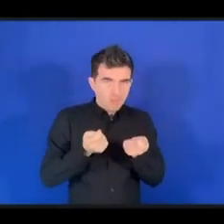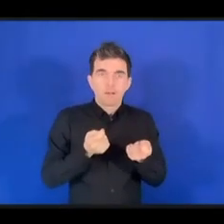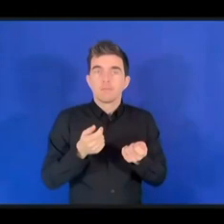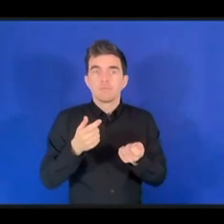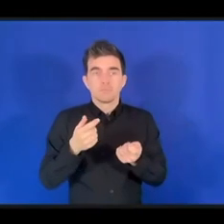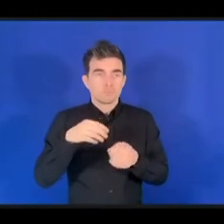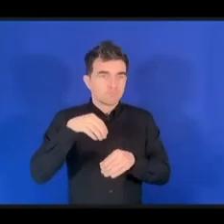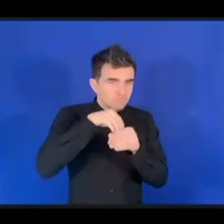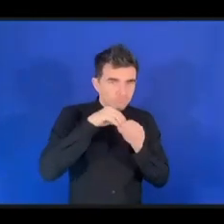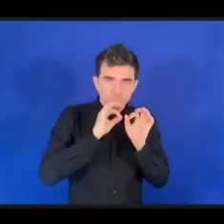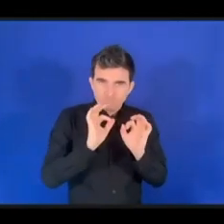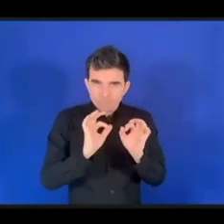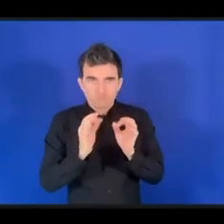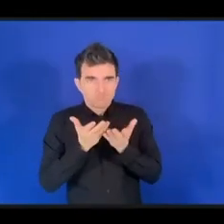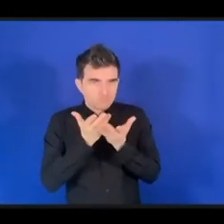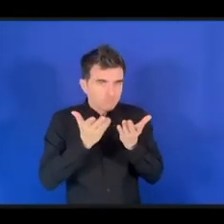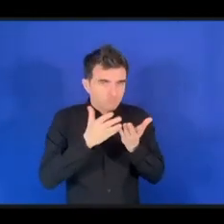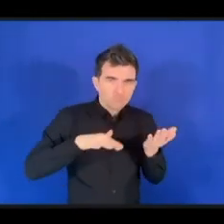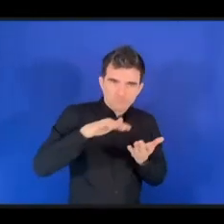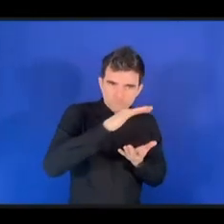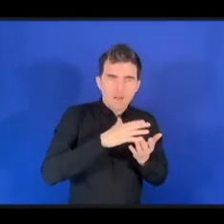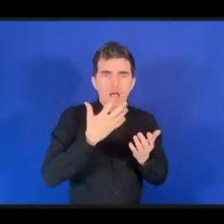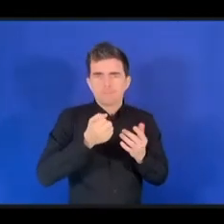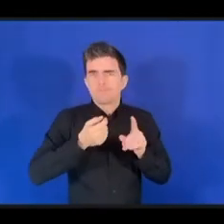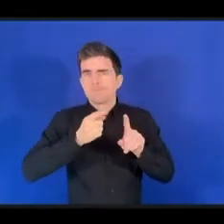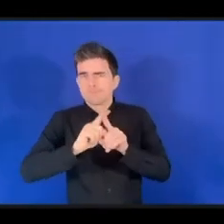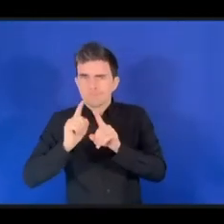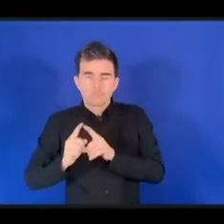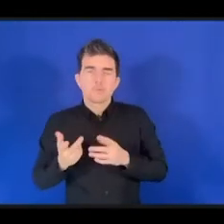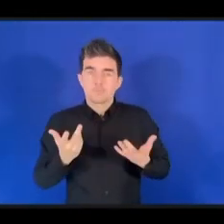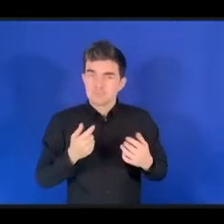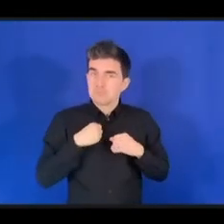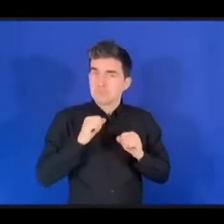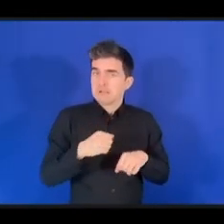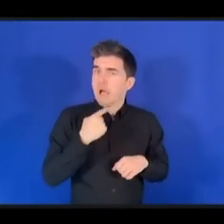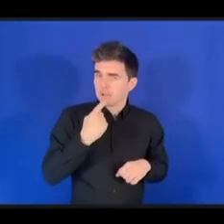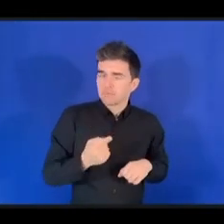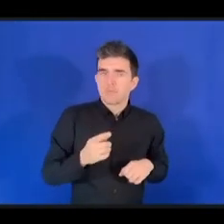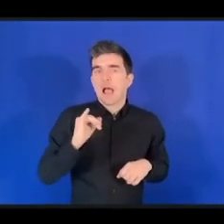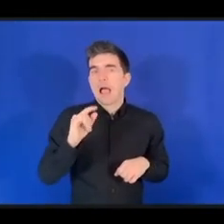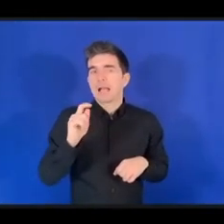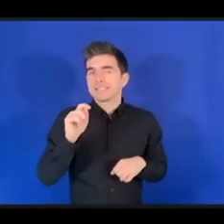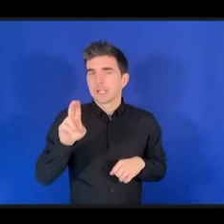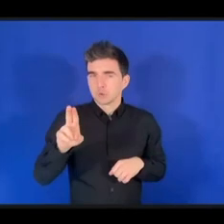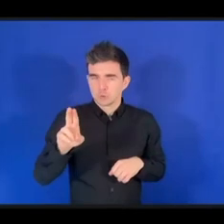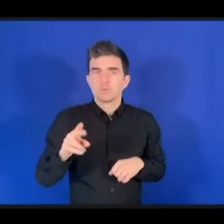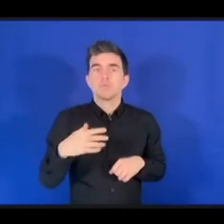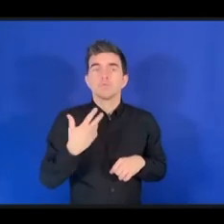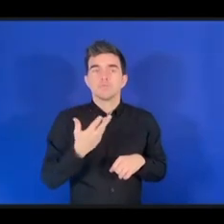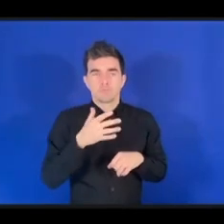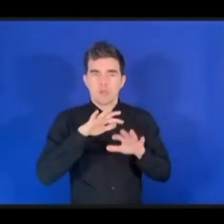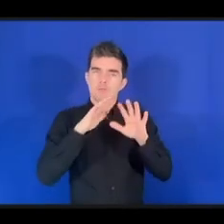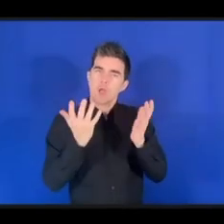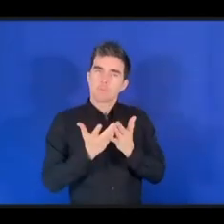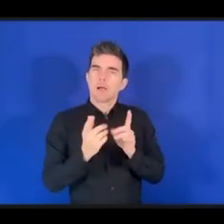是 IGF， 包括在 ITU、ICAN 和GDC 其他的场合，我们要去倡导他们的权益。 去年